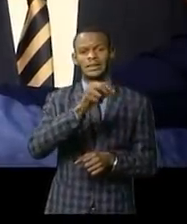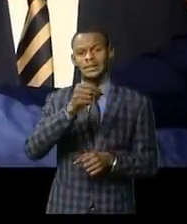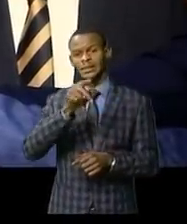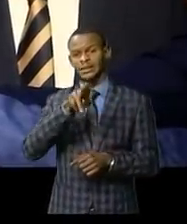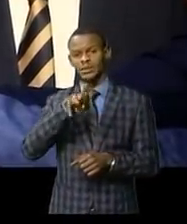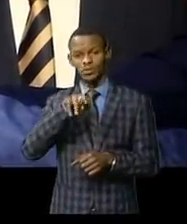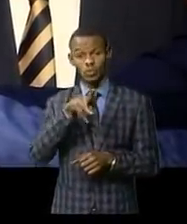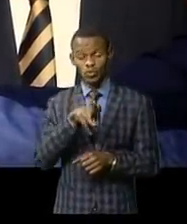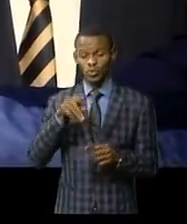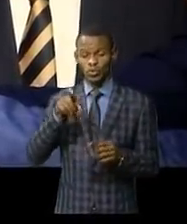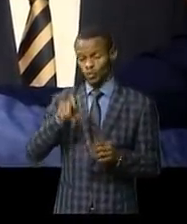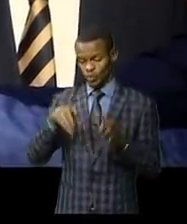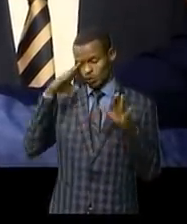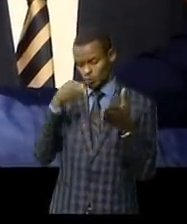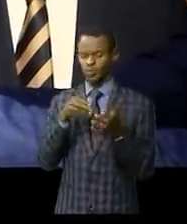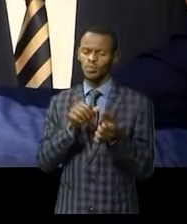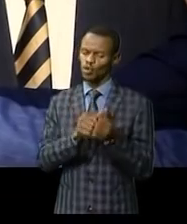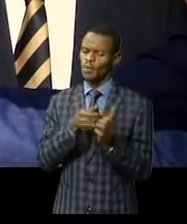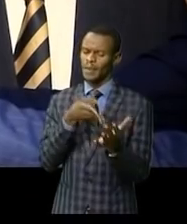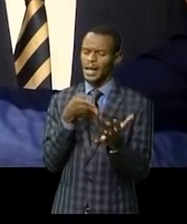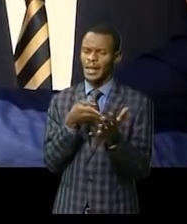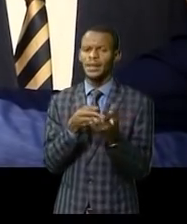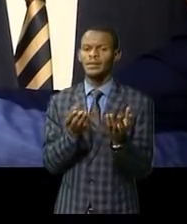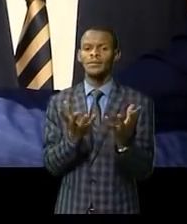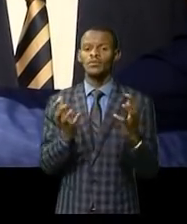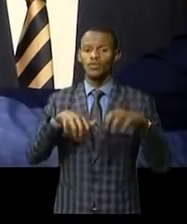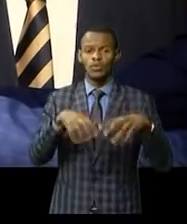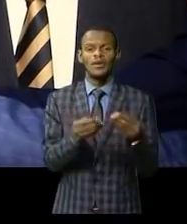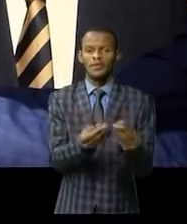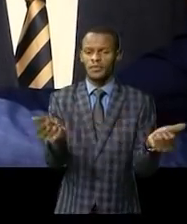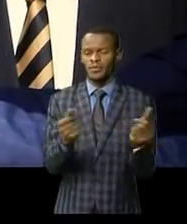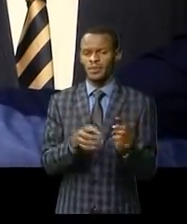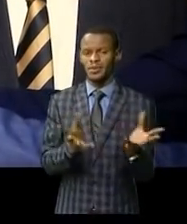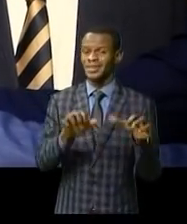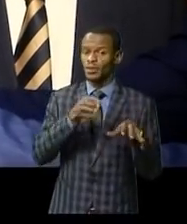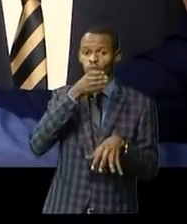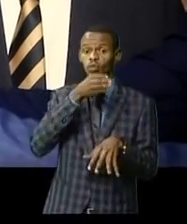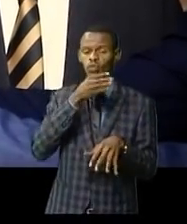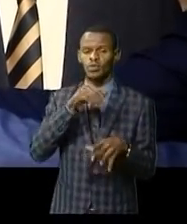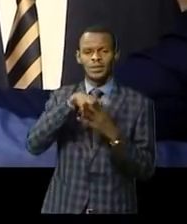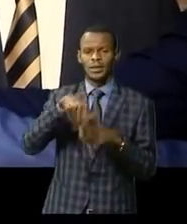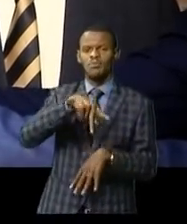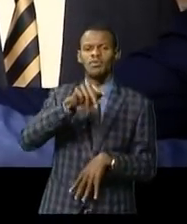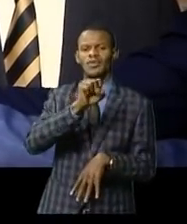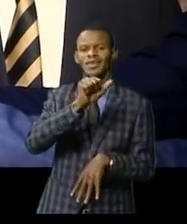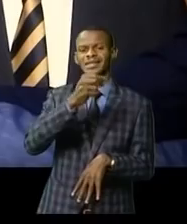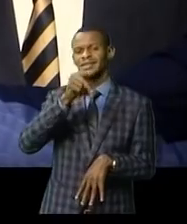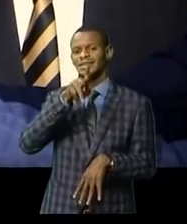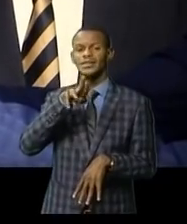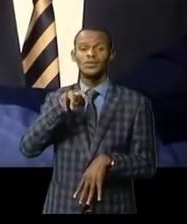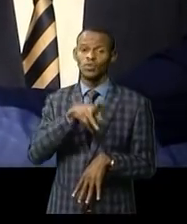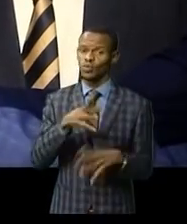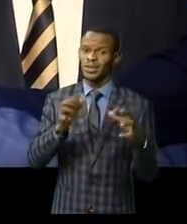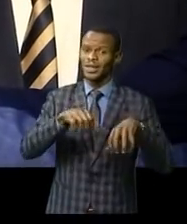pour résoudre une fois pour toutes la crise qui n'a fait que trop durer au Sankuru. Plus de 2 ans,